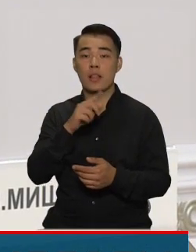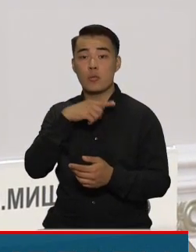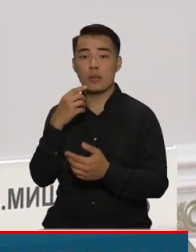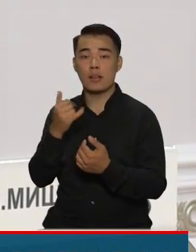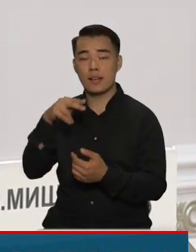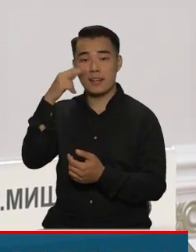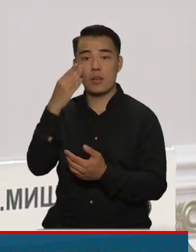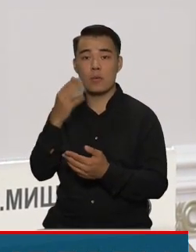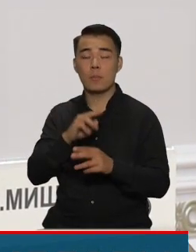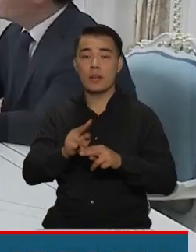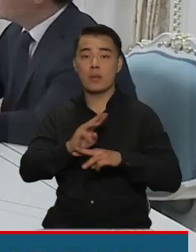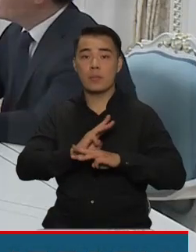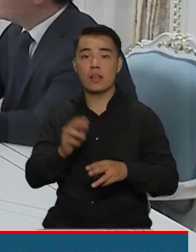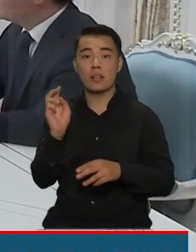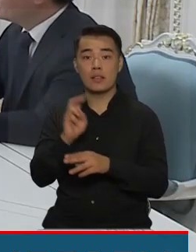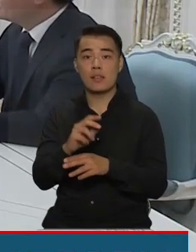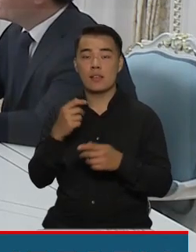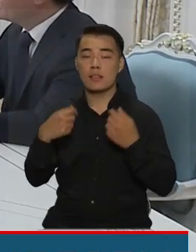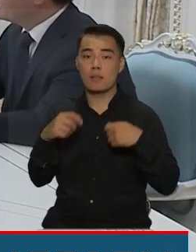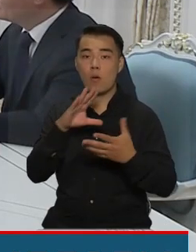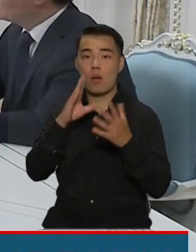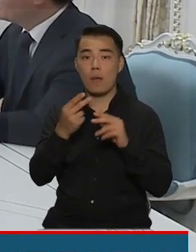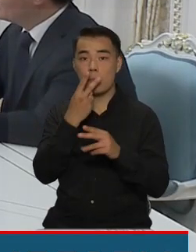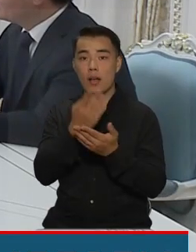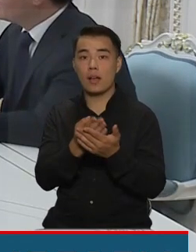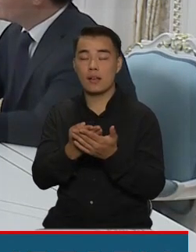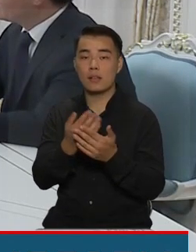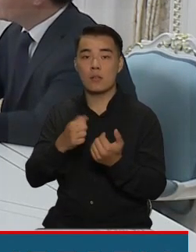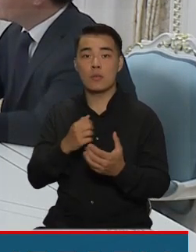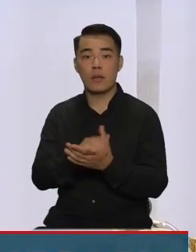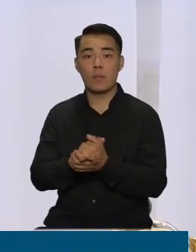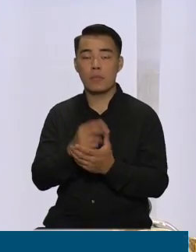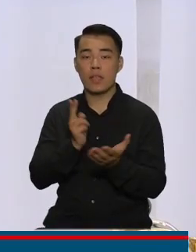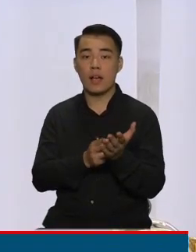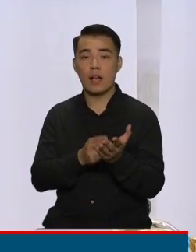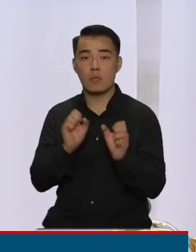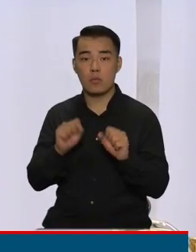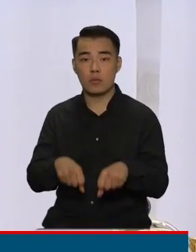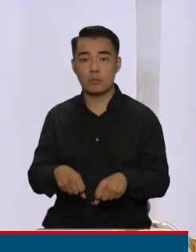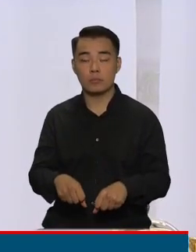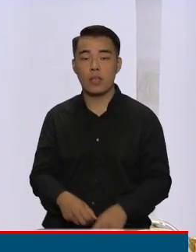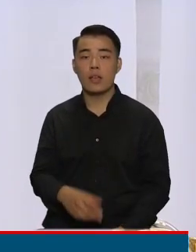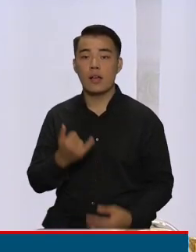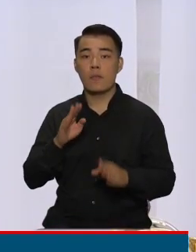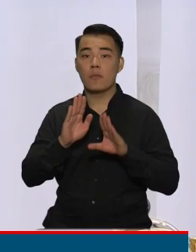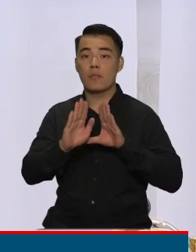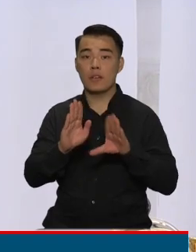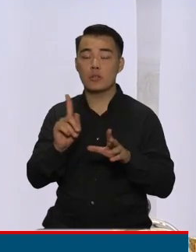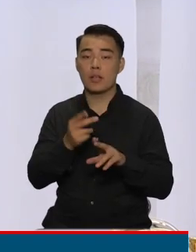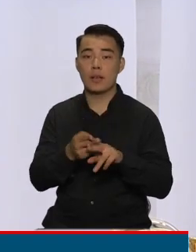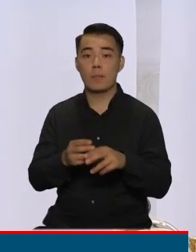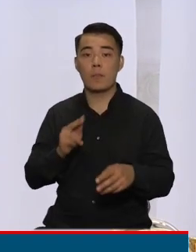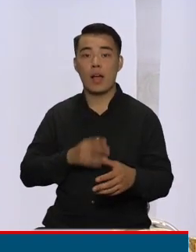Қырғызстан премьер-министрлерінің келуі сауда экономикалық қатынастың тығыздығына тағы бір дәлел. В рамках выставки потенциальные